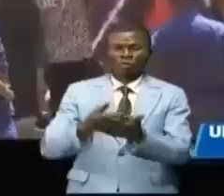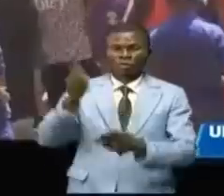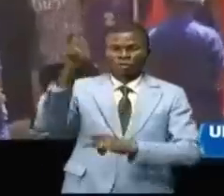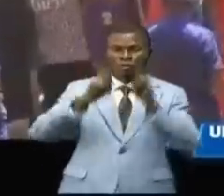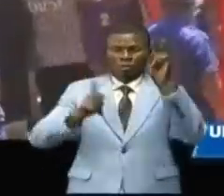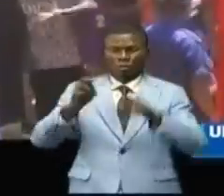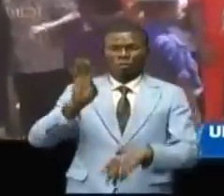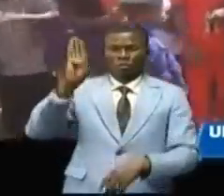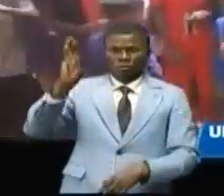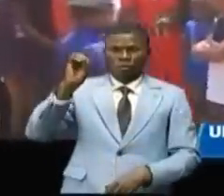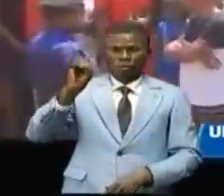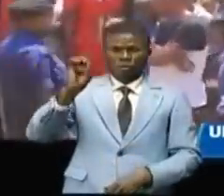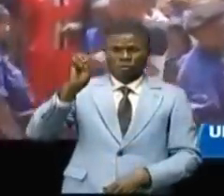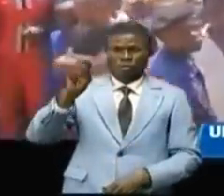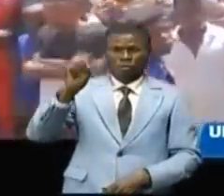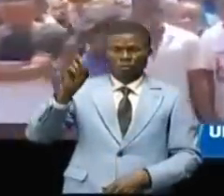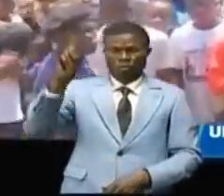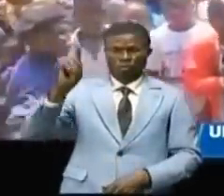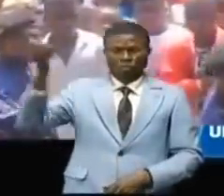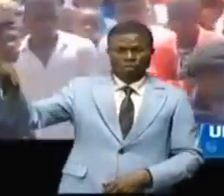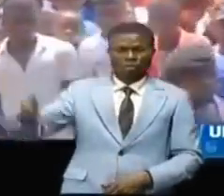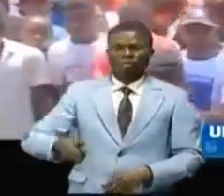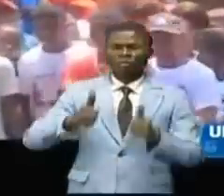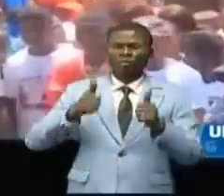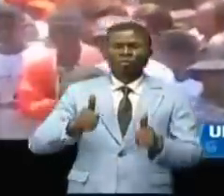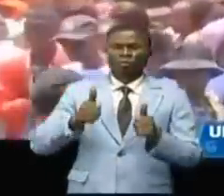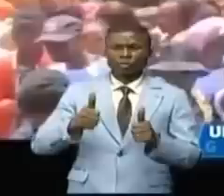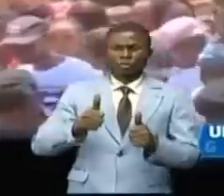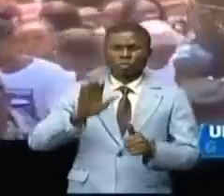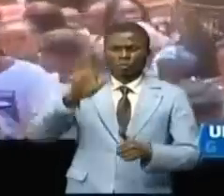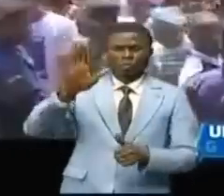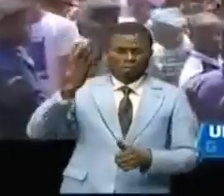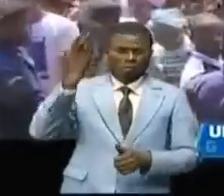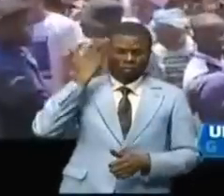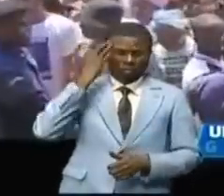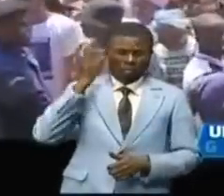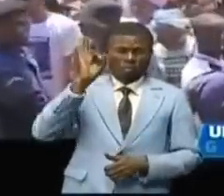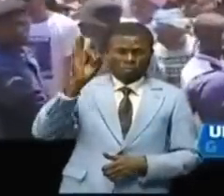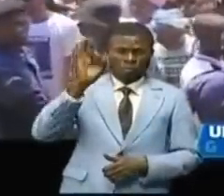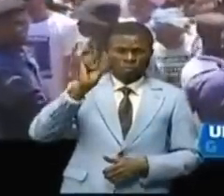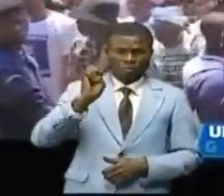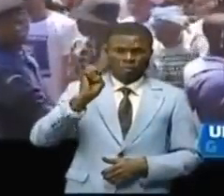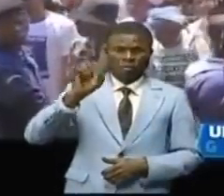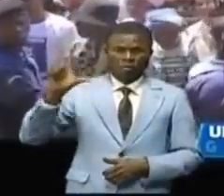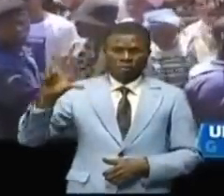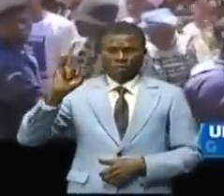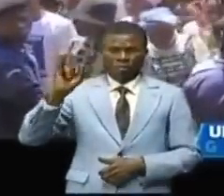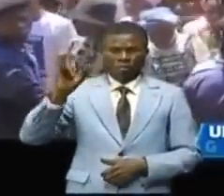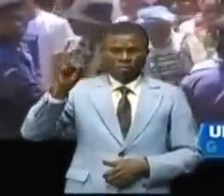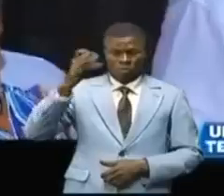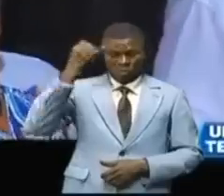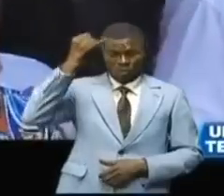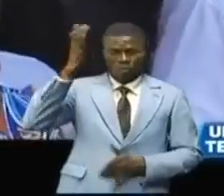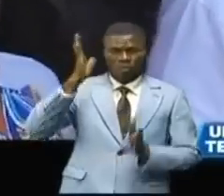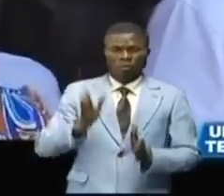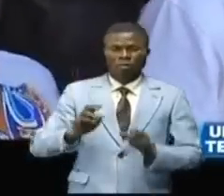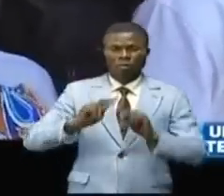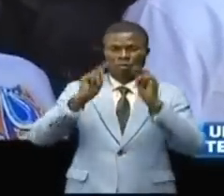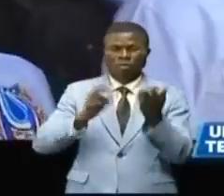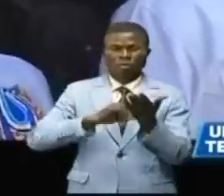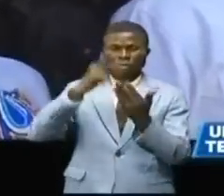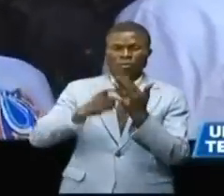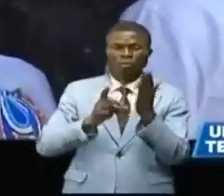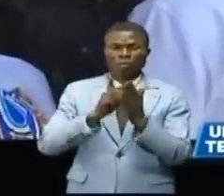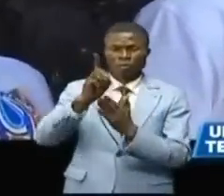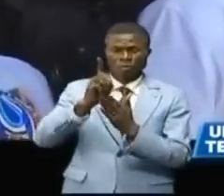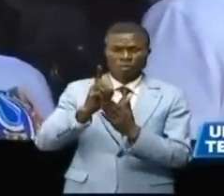de Boende a réservé un accueil sans précédent à Félix Bossé-Kota, fils du terroir et initiateur du grand projet du